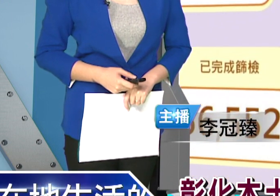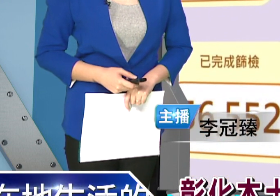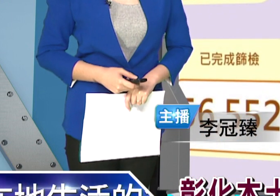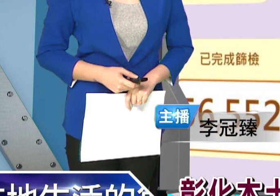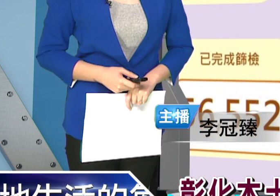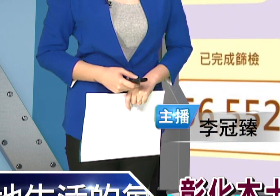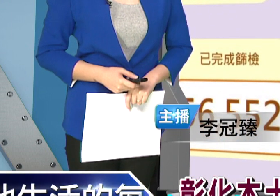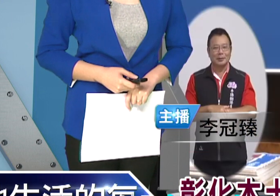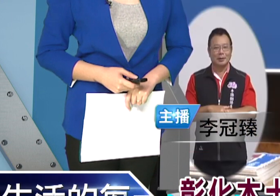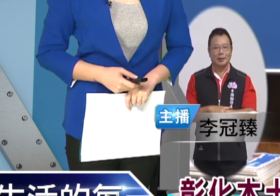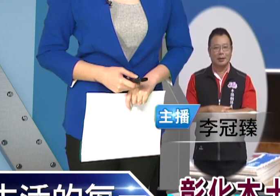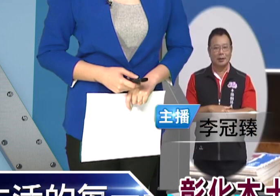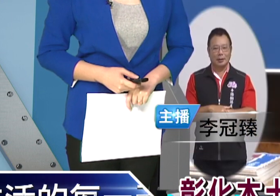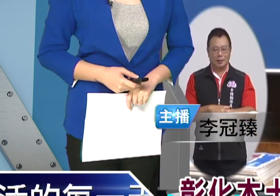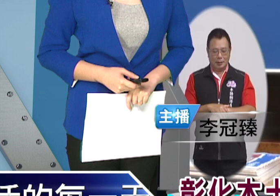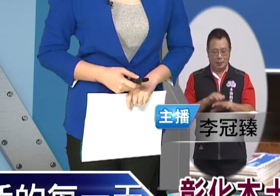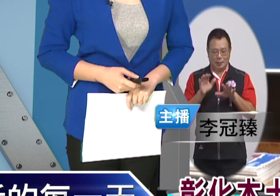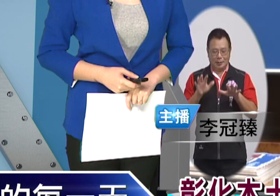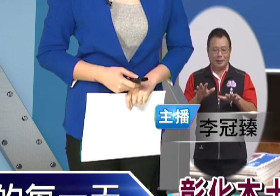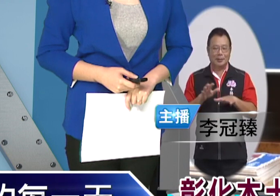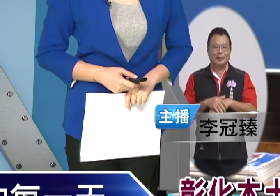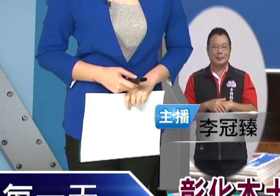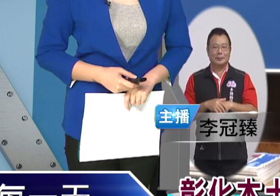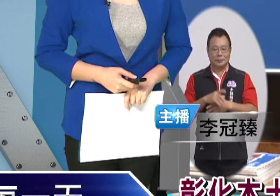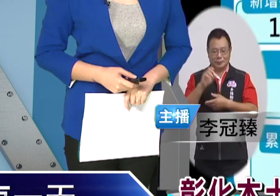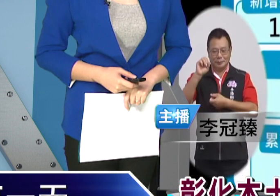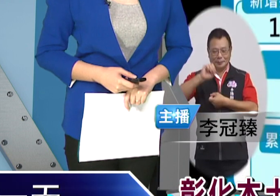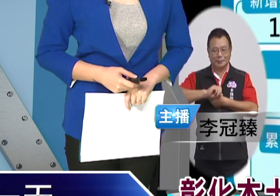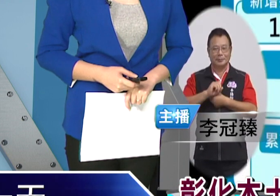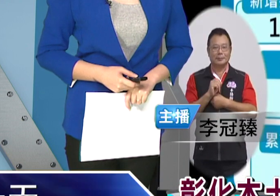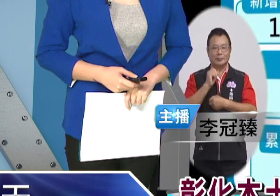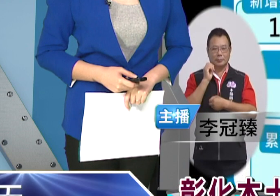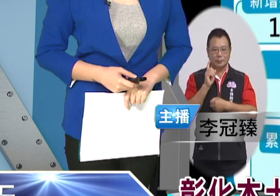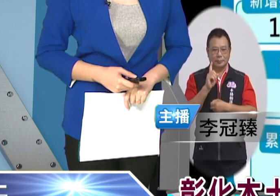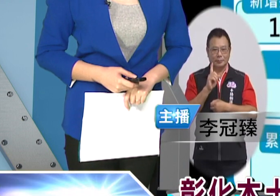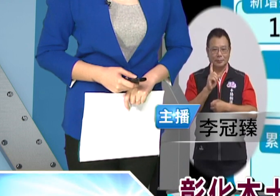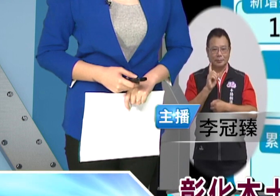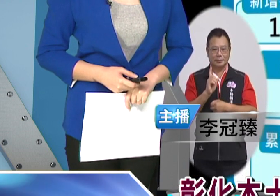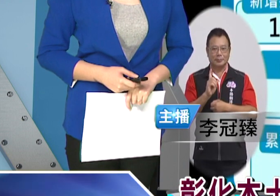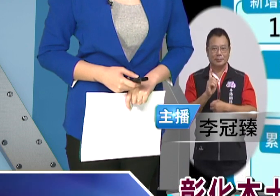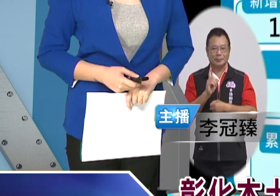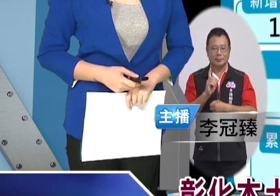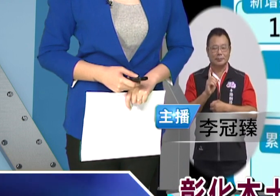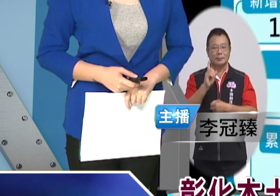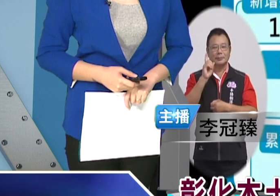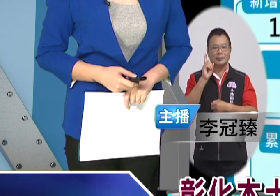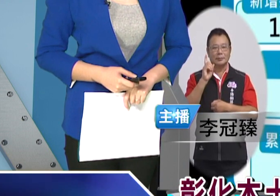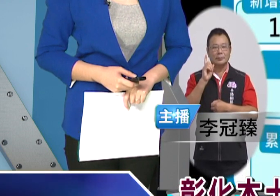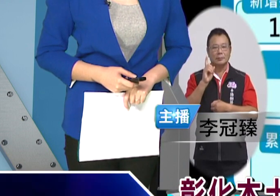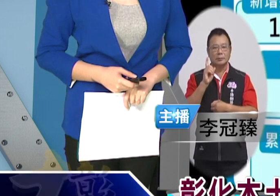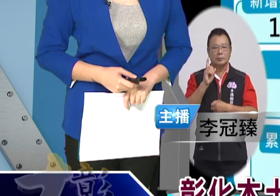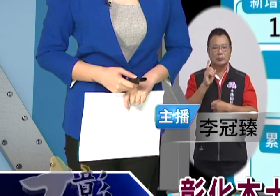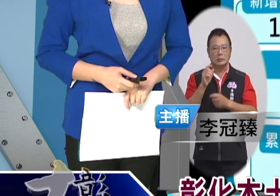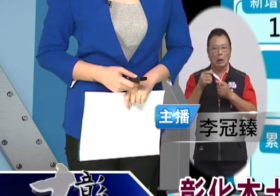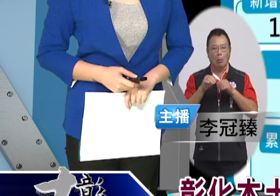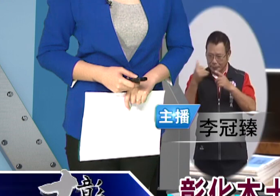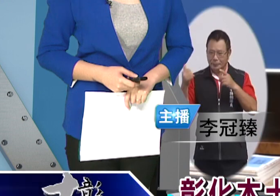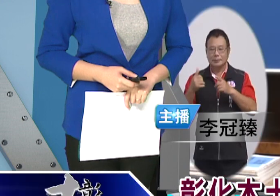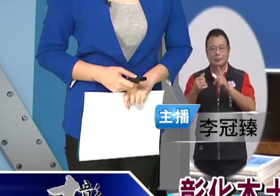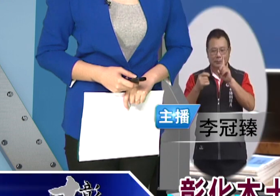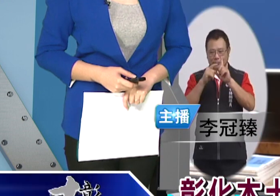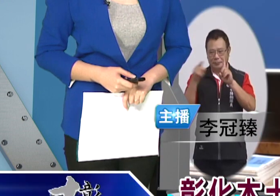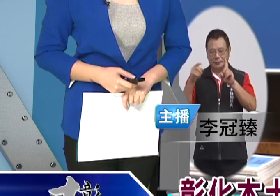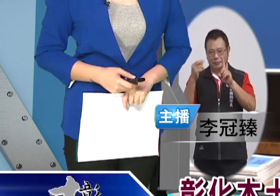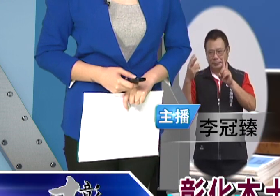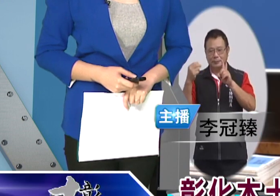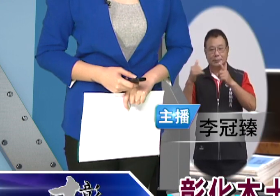较少，所以反映伫确诊个案人数顶头。另外，确诊死亡个案今仔日是新增加3人，而彰化